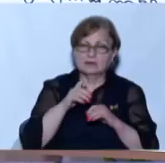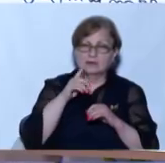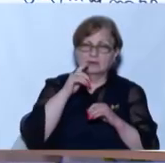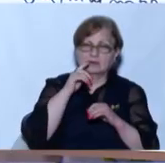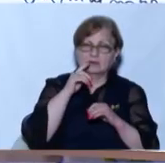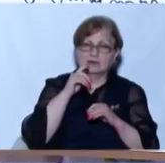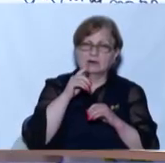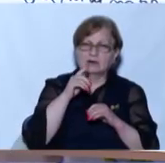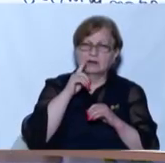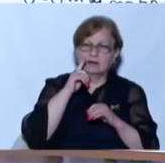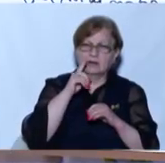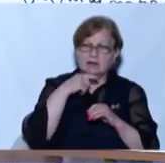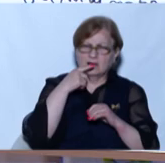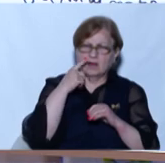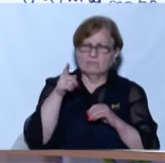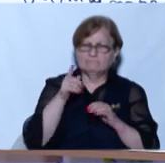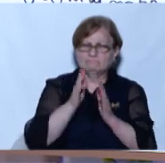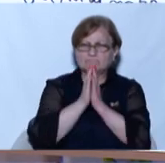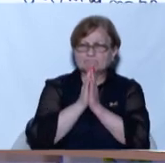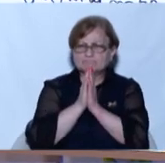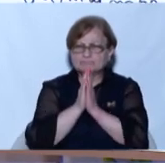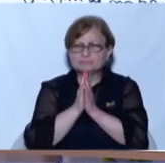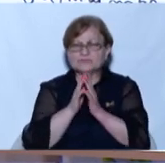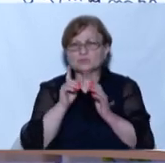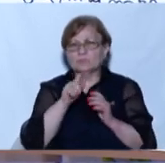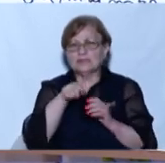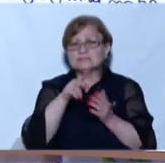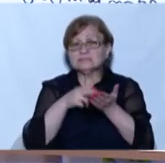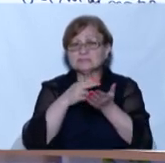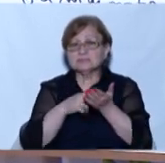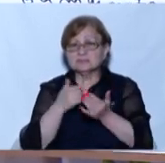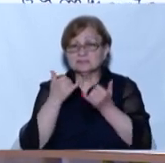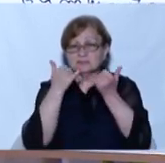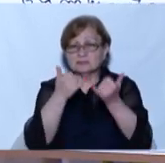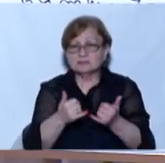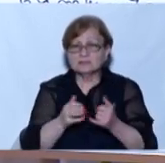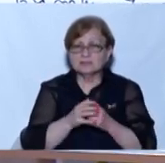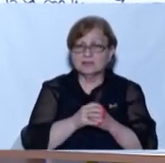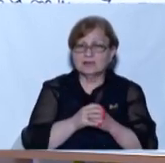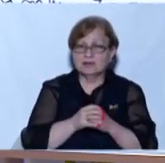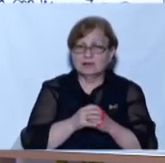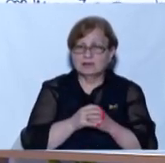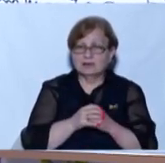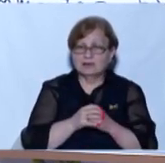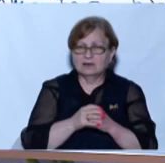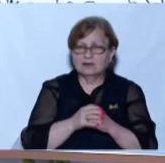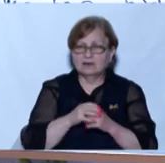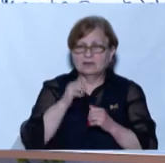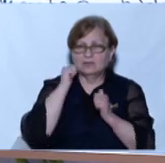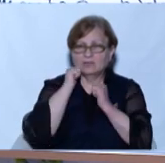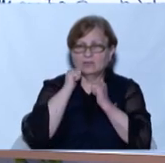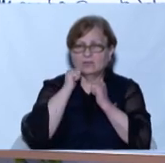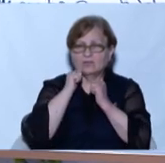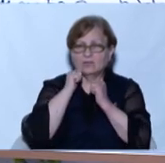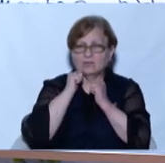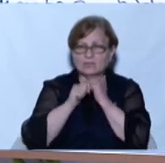შექმნან დასახელებლად, იმიტომ რომ ის ადამიანი განუწყვეტლივ ცდილობს და განუწყვეტლივ ცდილობს, რომ სულ იყოს